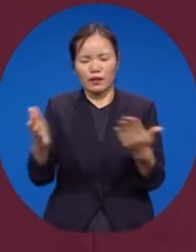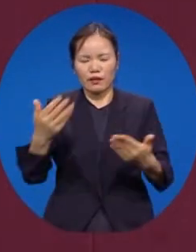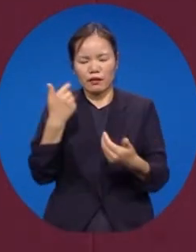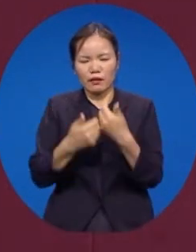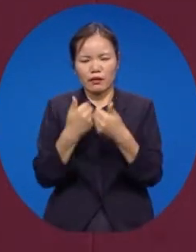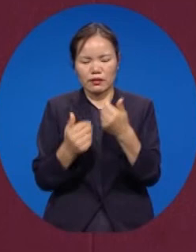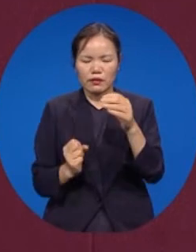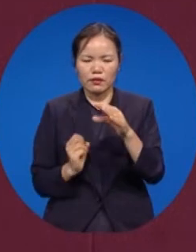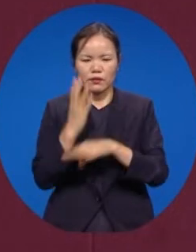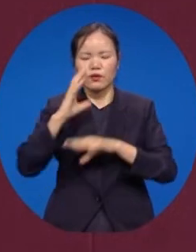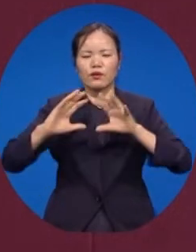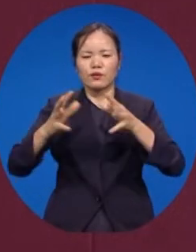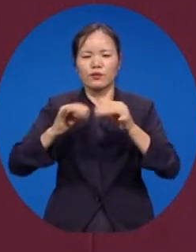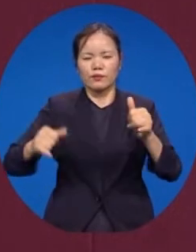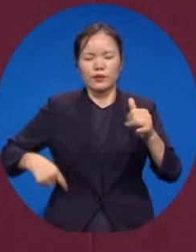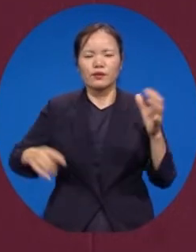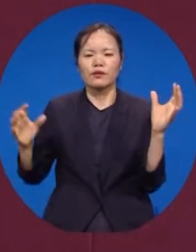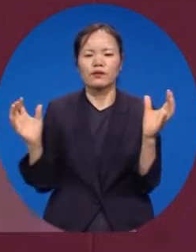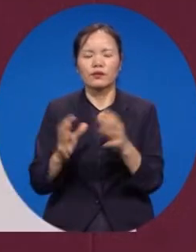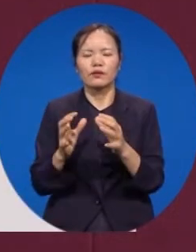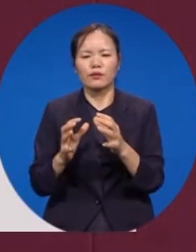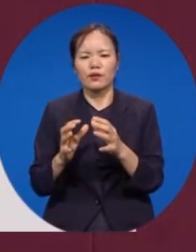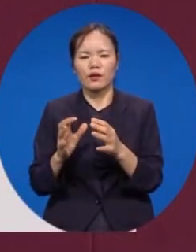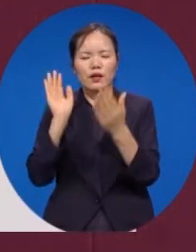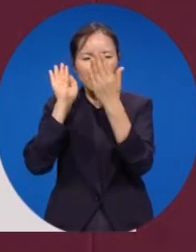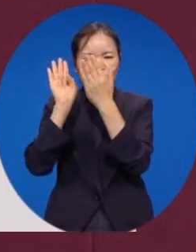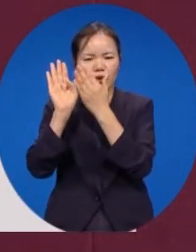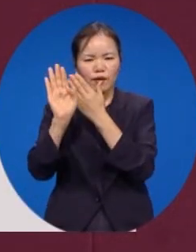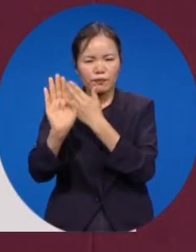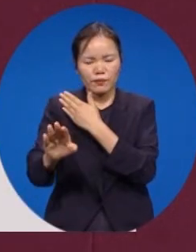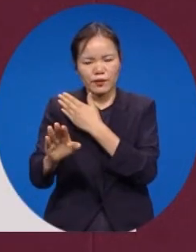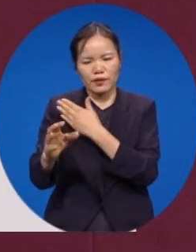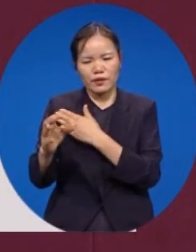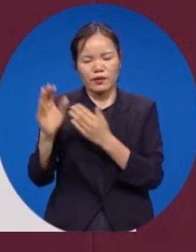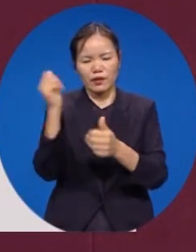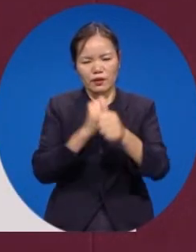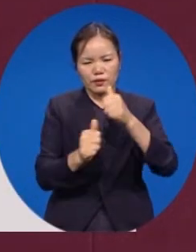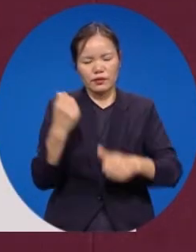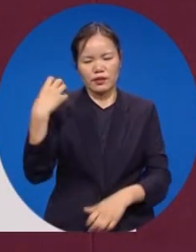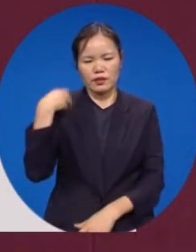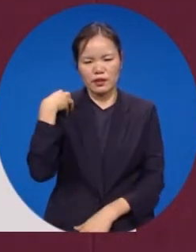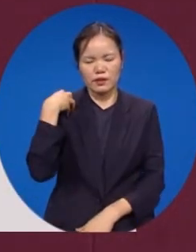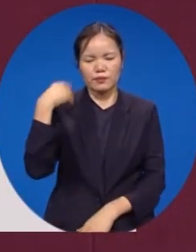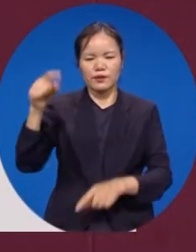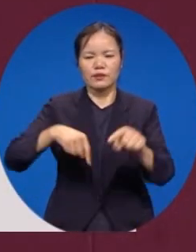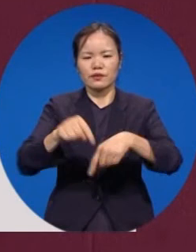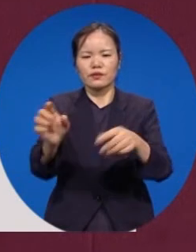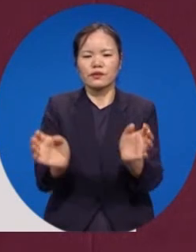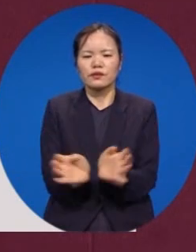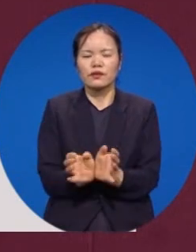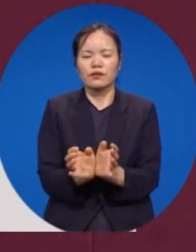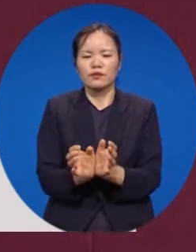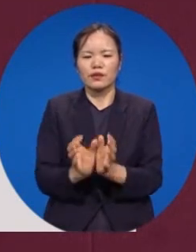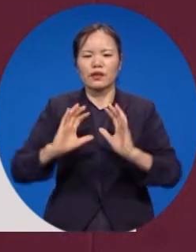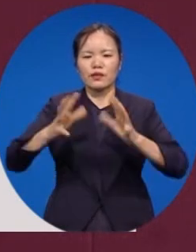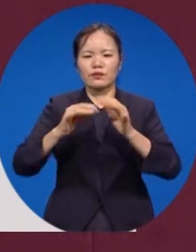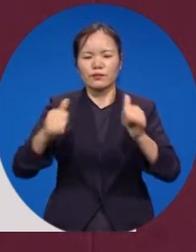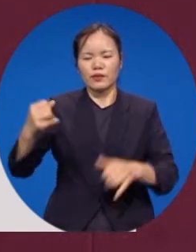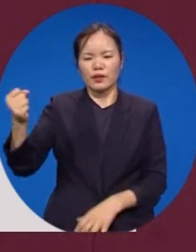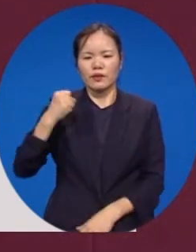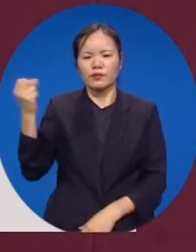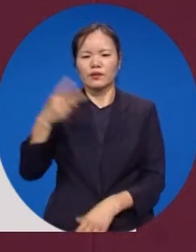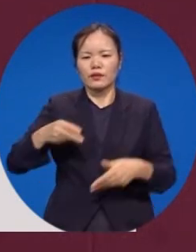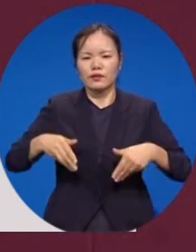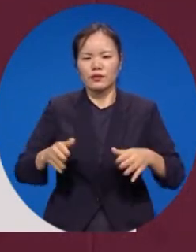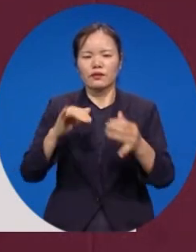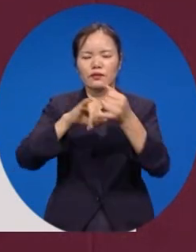갈등을 넘어 국민을 통합하고 미래 세대를 책임지는 책임정당, 국민의 힘으로